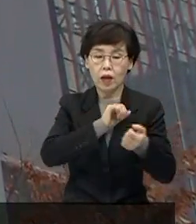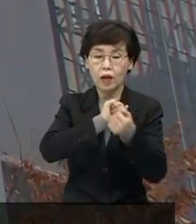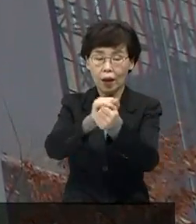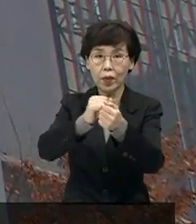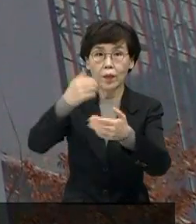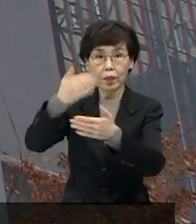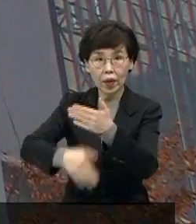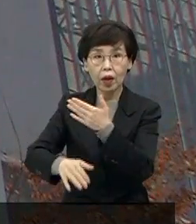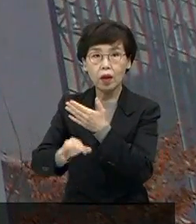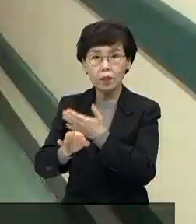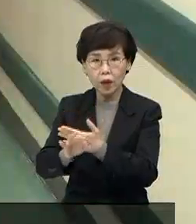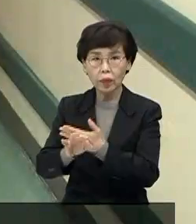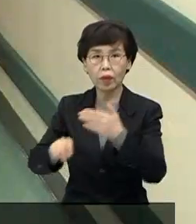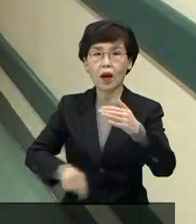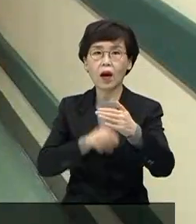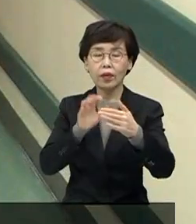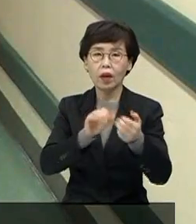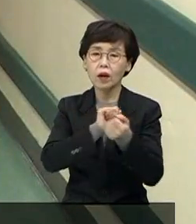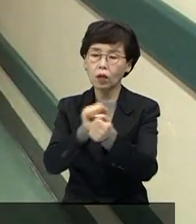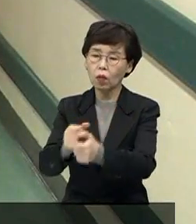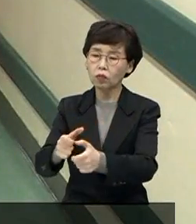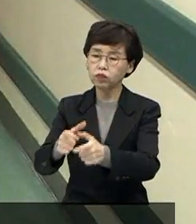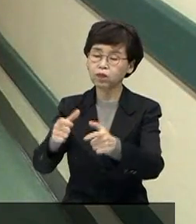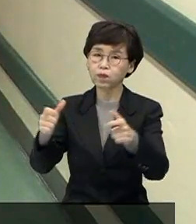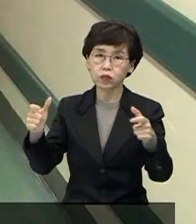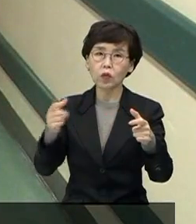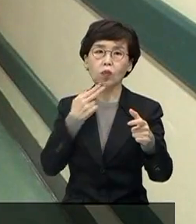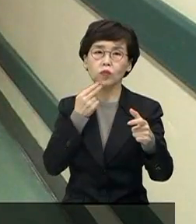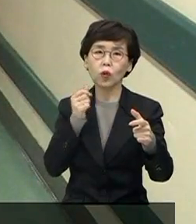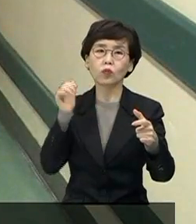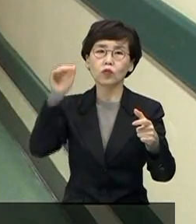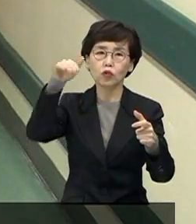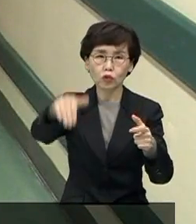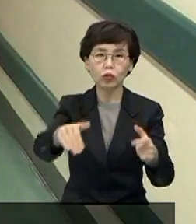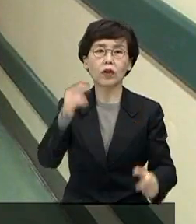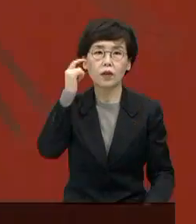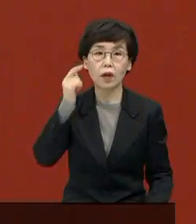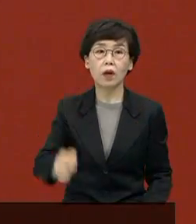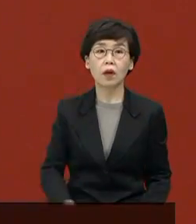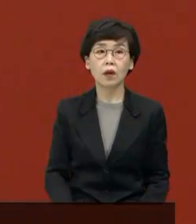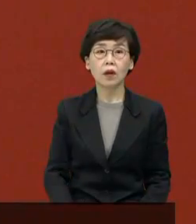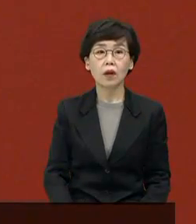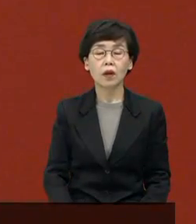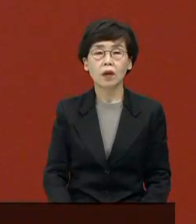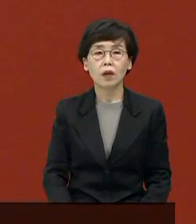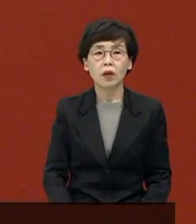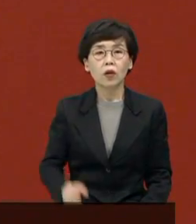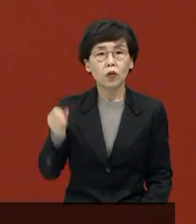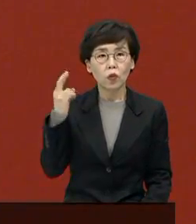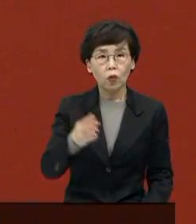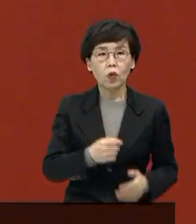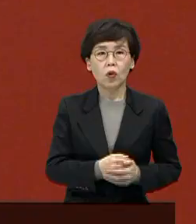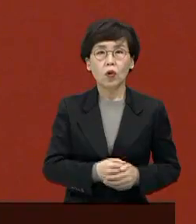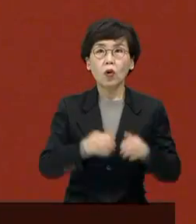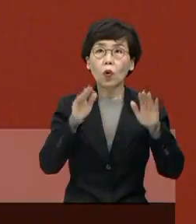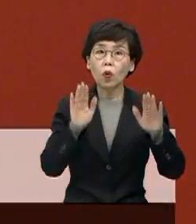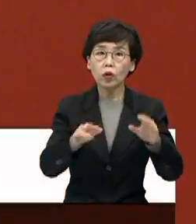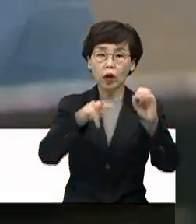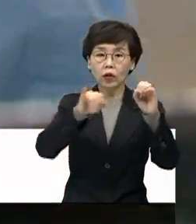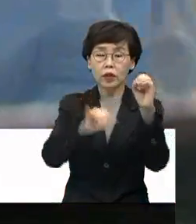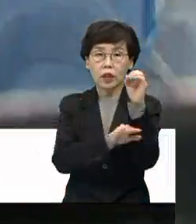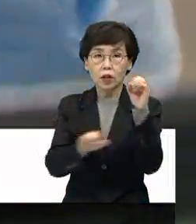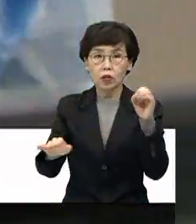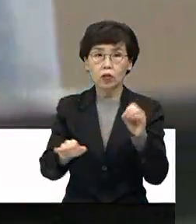제외할 경우 지역 내 감염 확산세는 조금씩 줄고 있는 것으로 판단하고 있습니다. 또 방역당국은 오늘 0시